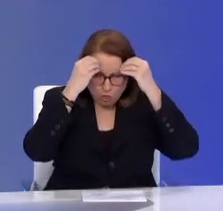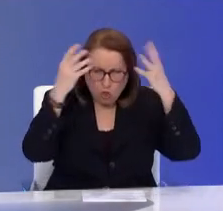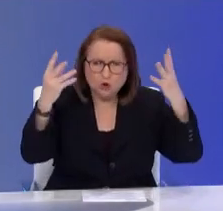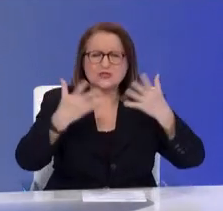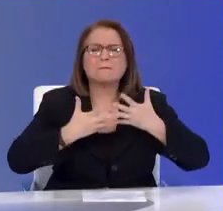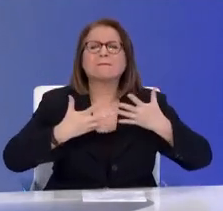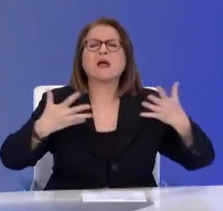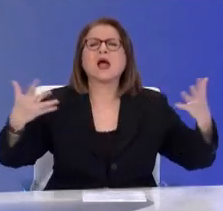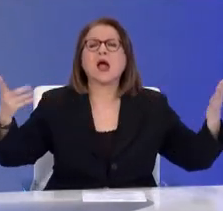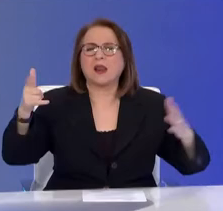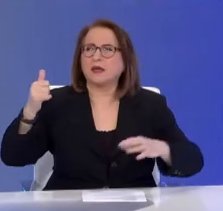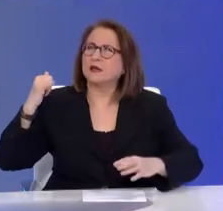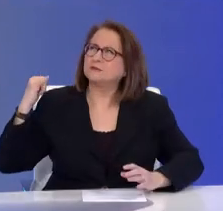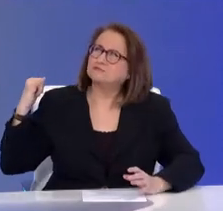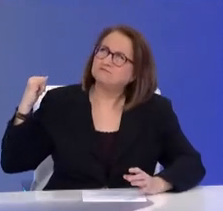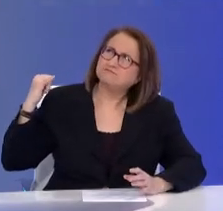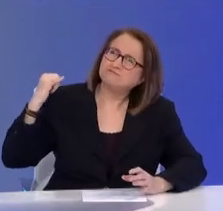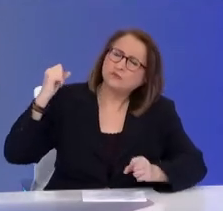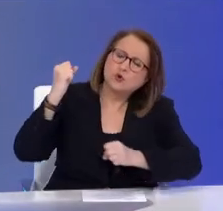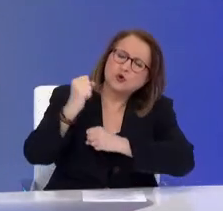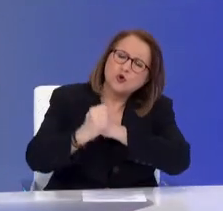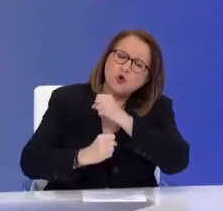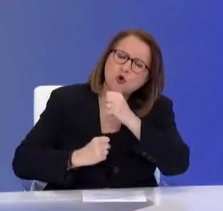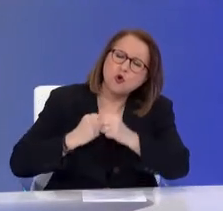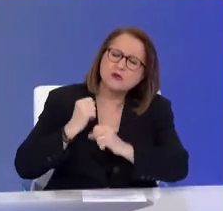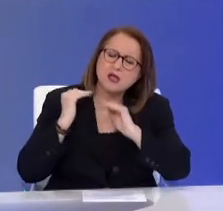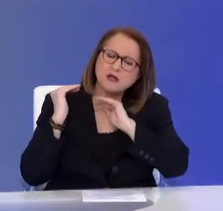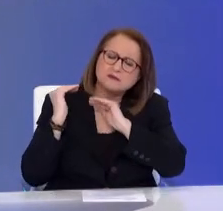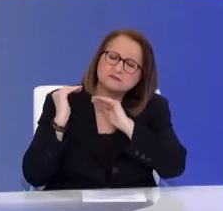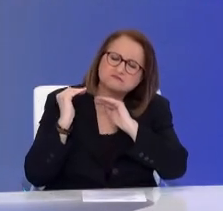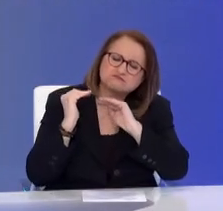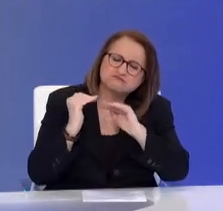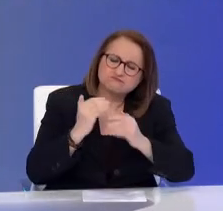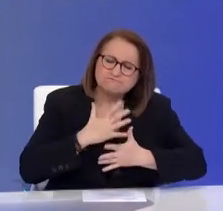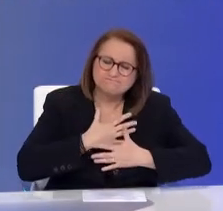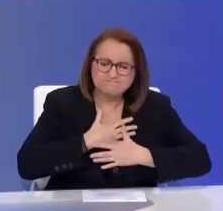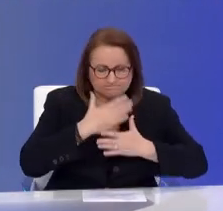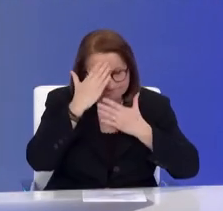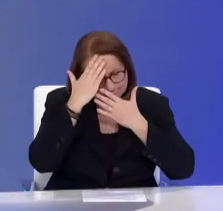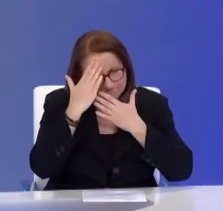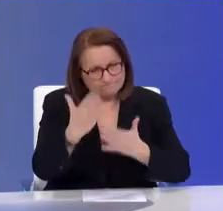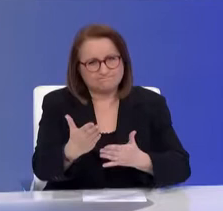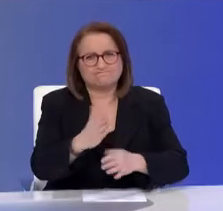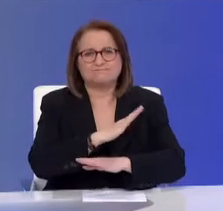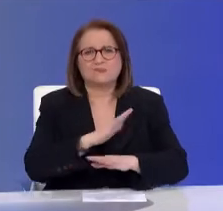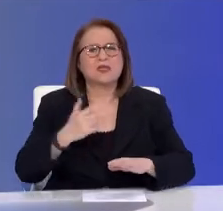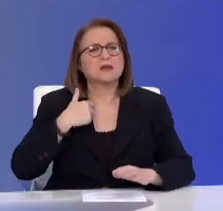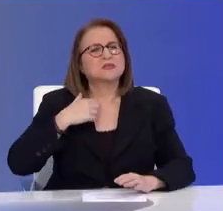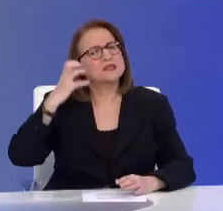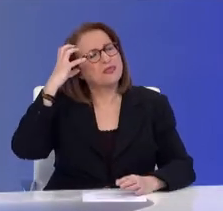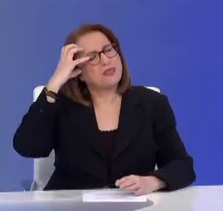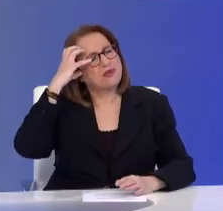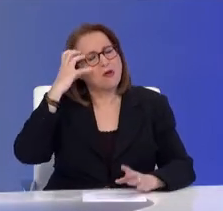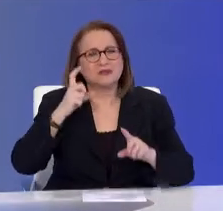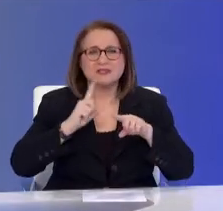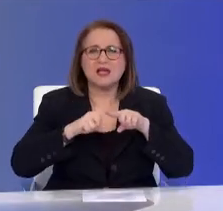δημιουργεί συναισθήματα ευγνωμοσύνης και ταυτόχρονα μας θυμίζει ότι η χώρα μας